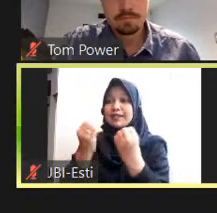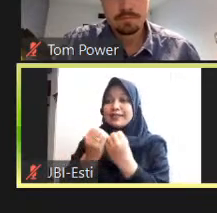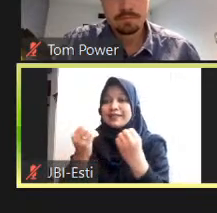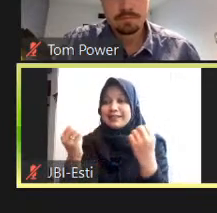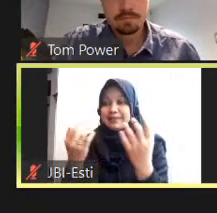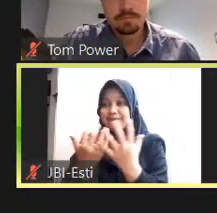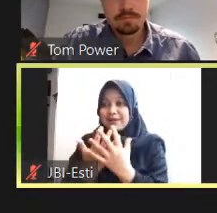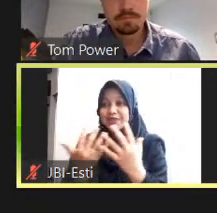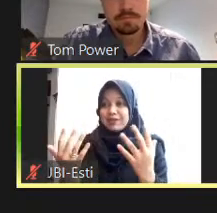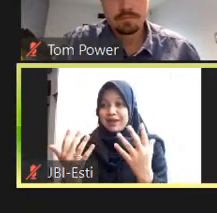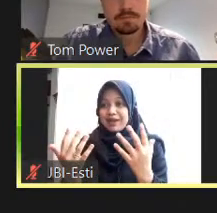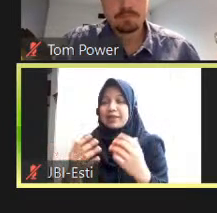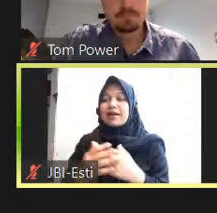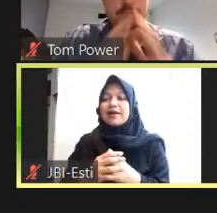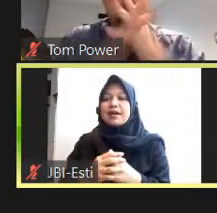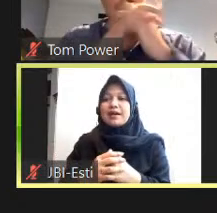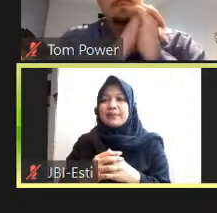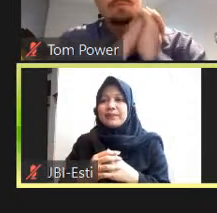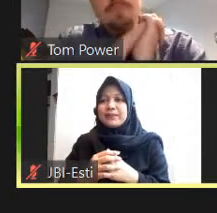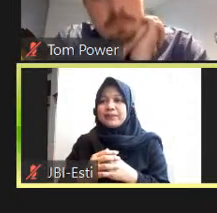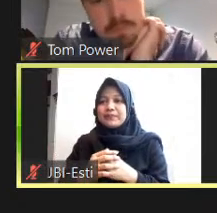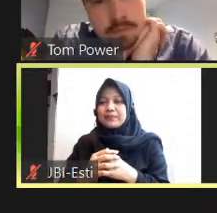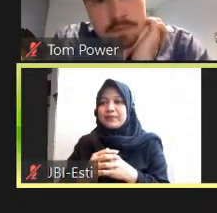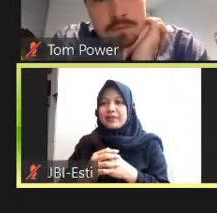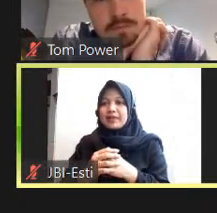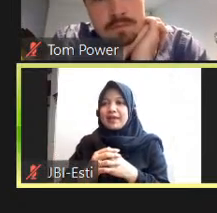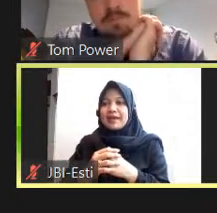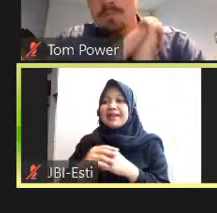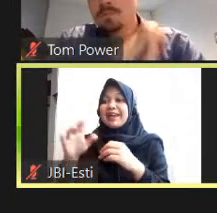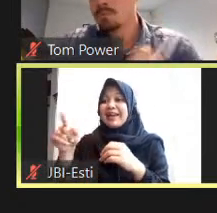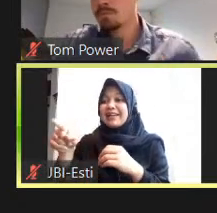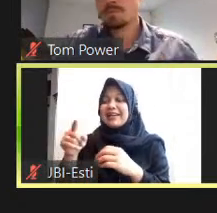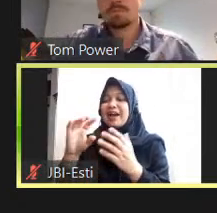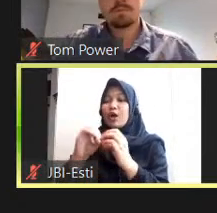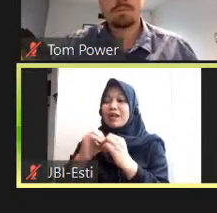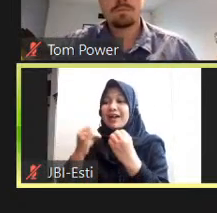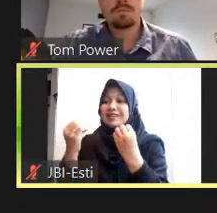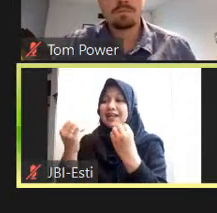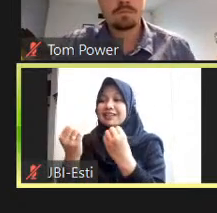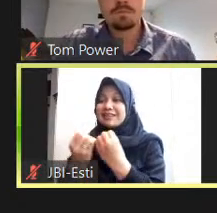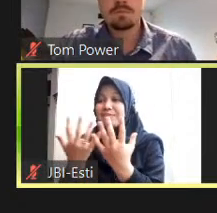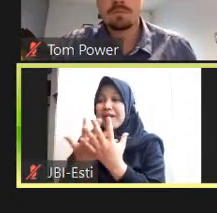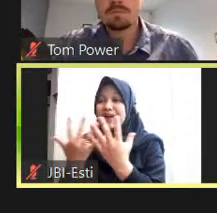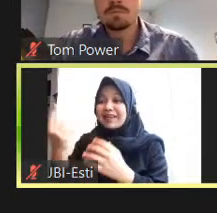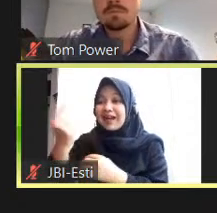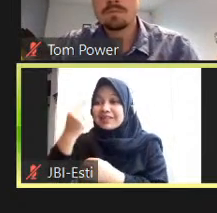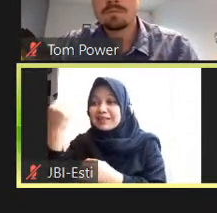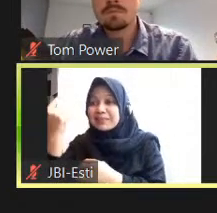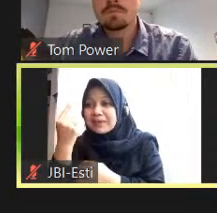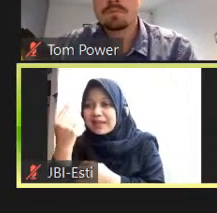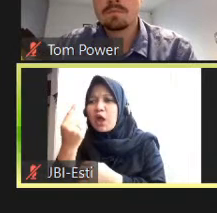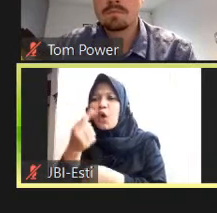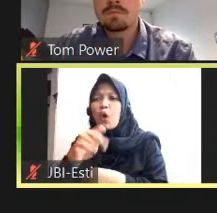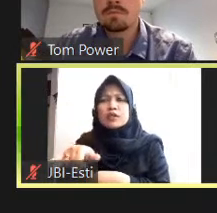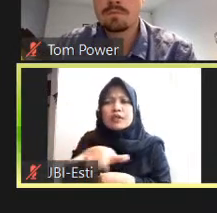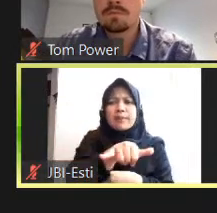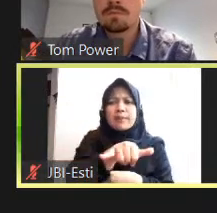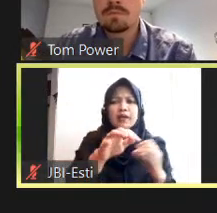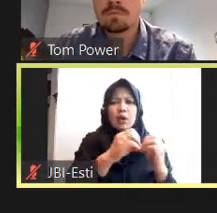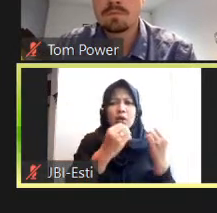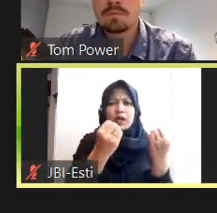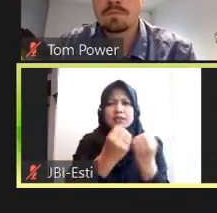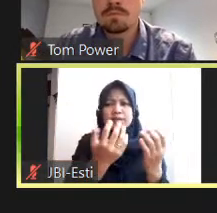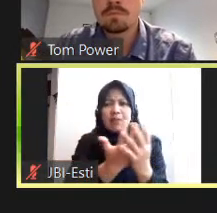upaya mendefinisikan organisasi masyarakat sipil sama dengan ormas. Nah, inilah yang agak berbeda dengan